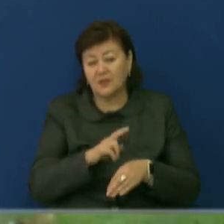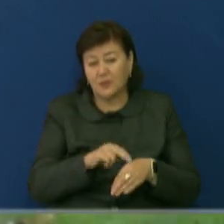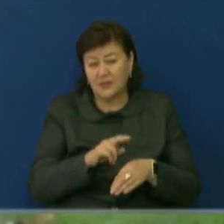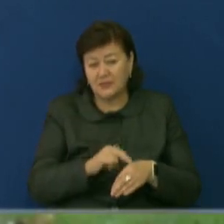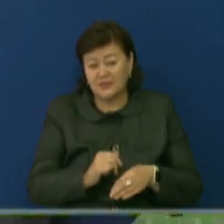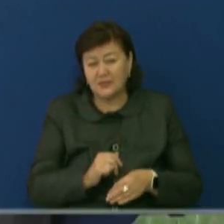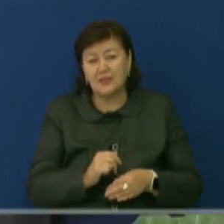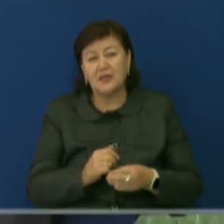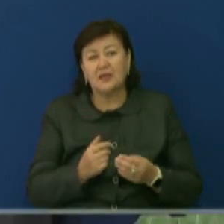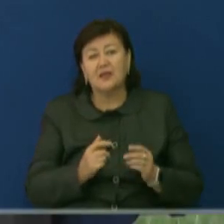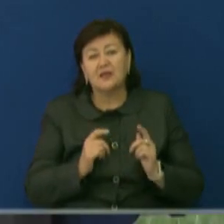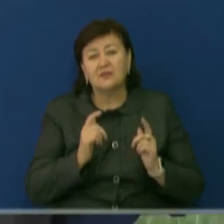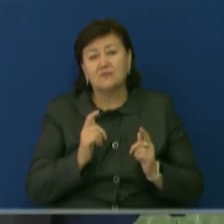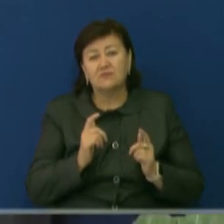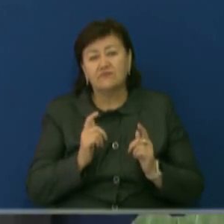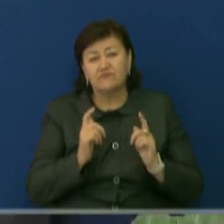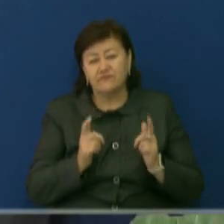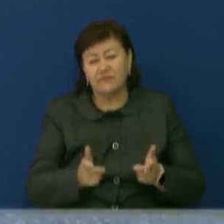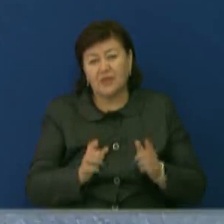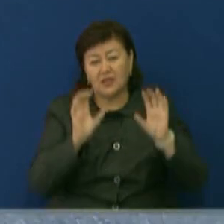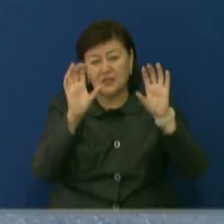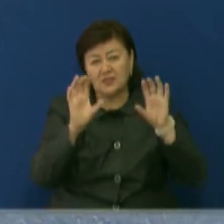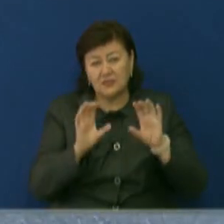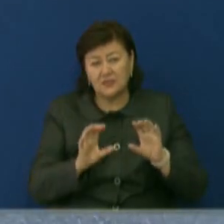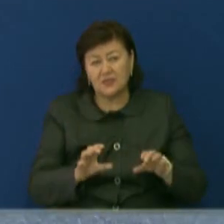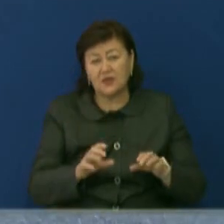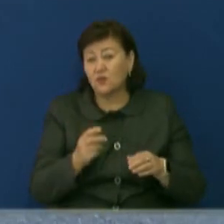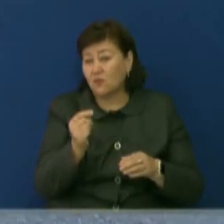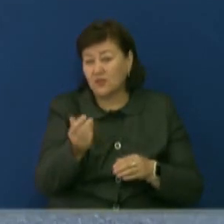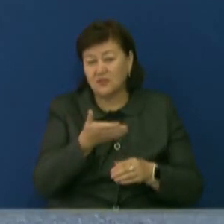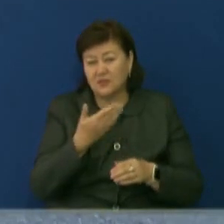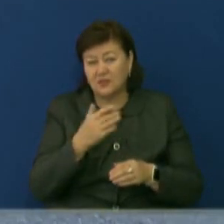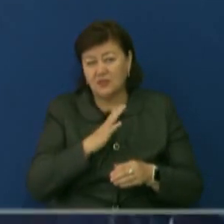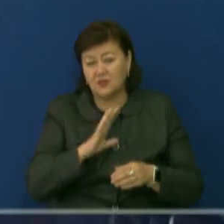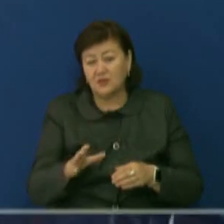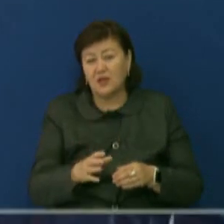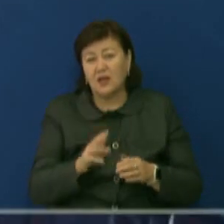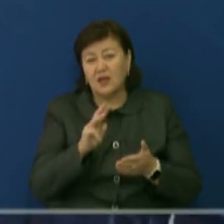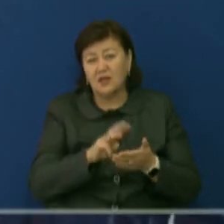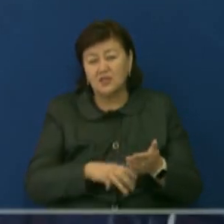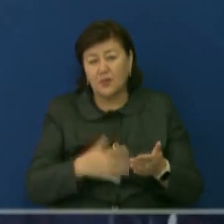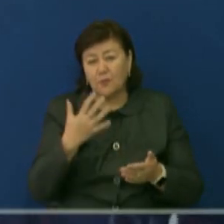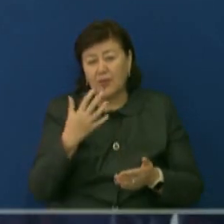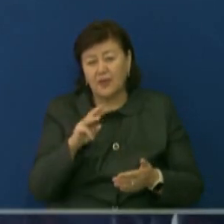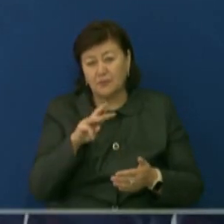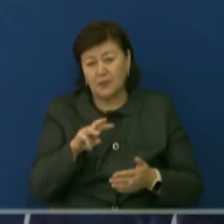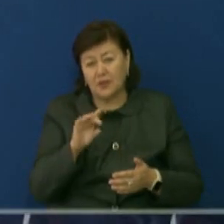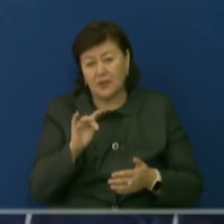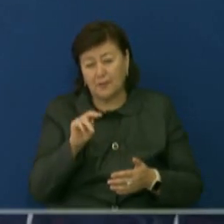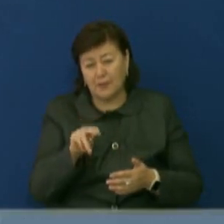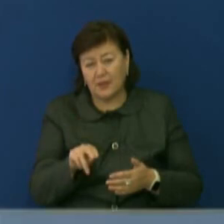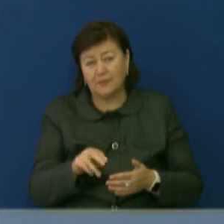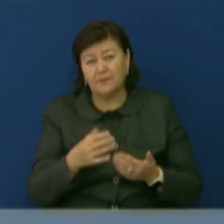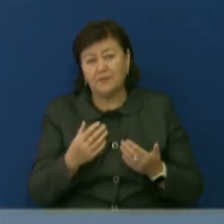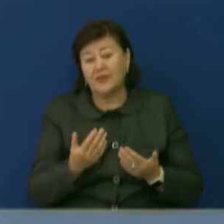правоохранительных органов. В соответствии с законом на злостных неплательщиков оформляется штраф в размере 5-месячных расчетных